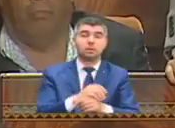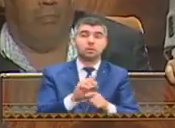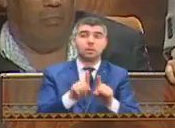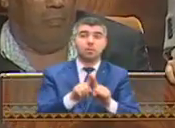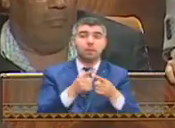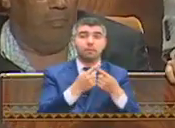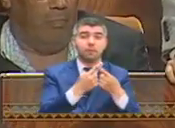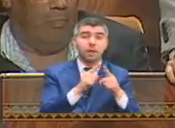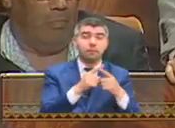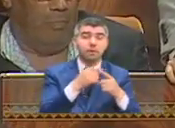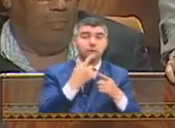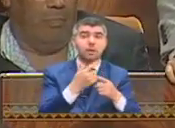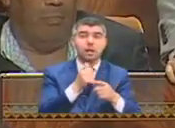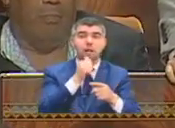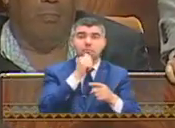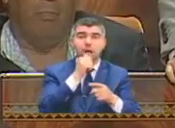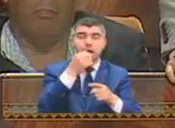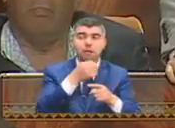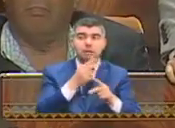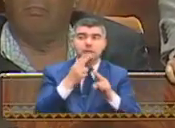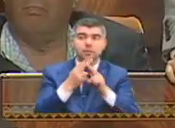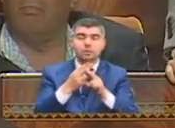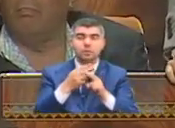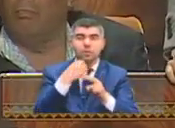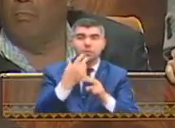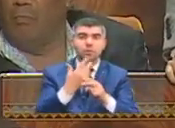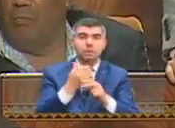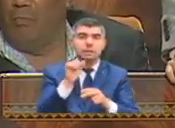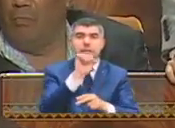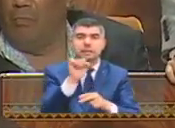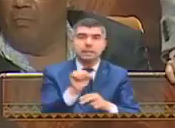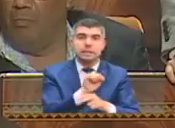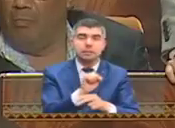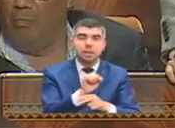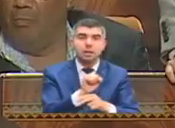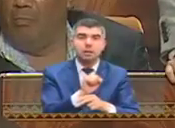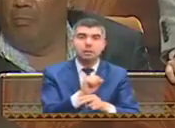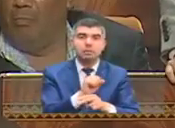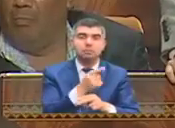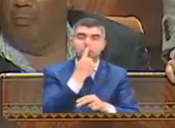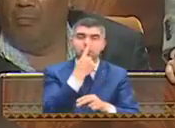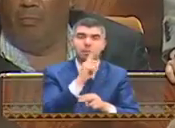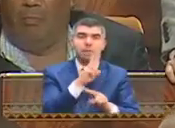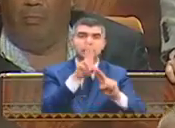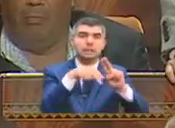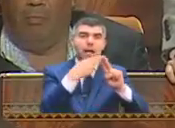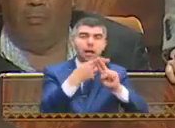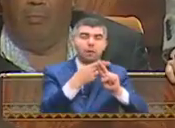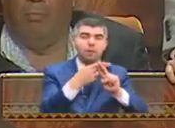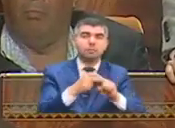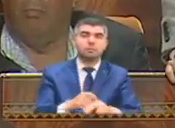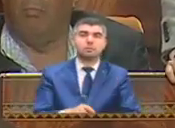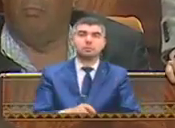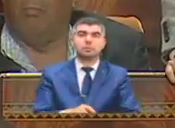للشرب لكي يشربوه مواطنون مغاربة بإقليم سيدي سليمان. ما قبلتيش تجاوبي السيدة الوزيرة على هذا السؤال بصيغة آنية،